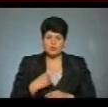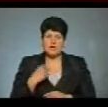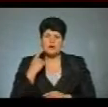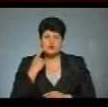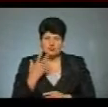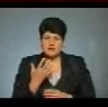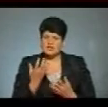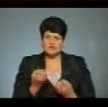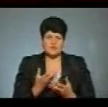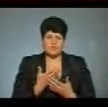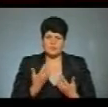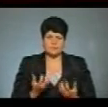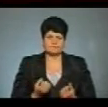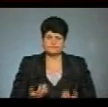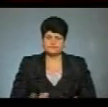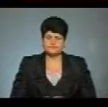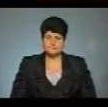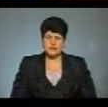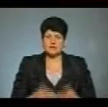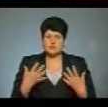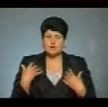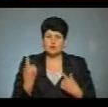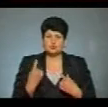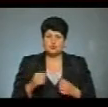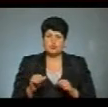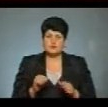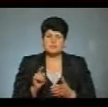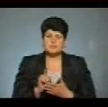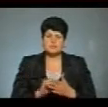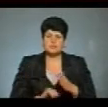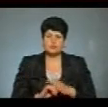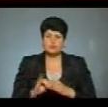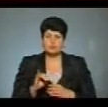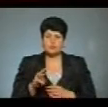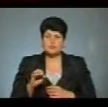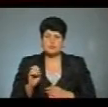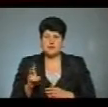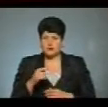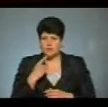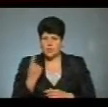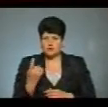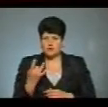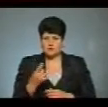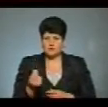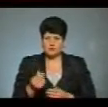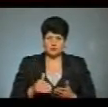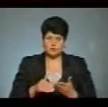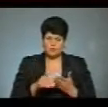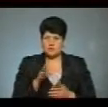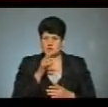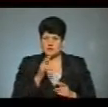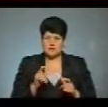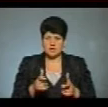але її ще нема. Начальник обласного управління пенсійного фонду Ігор Москалик каже, одноразову грошову допомогу під час